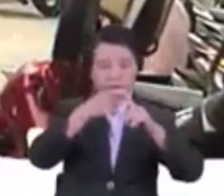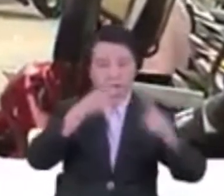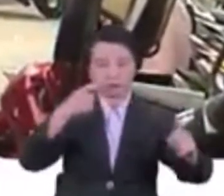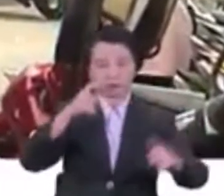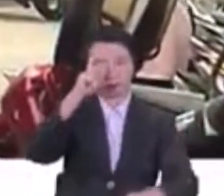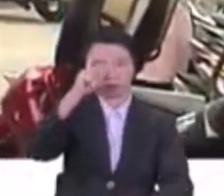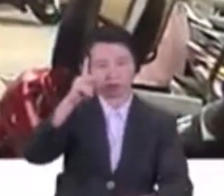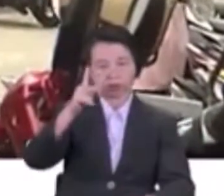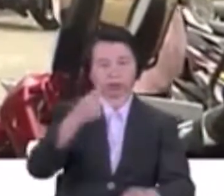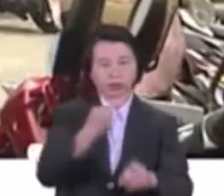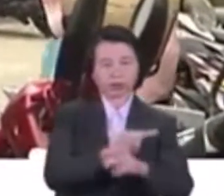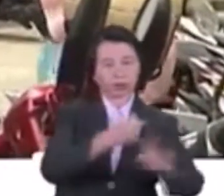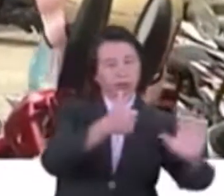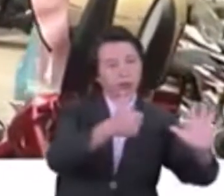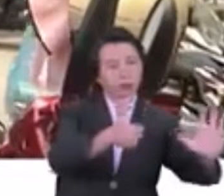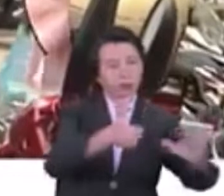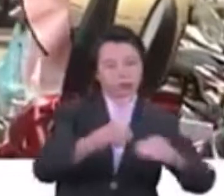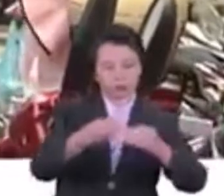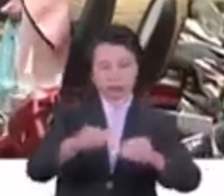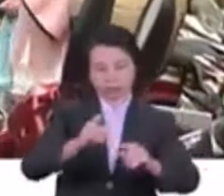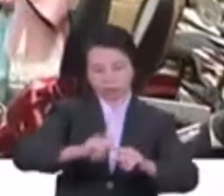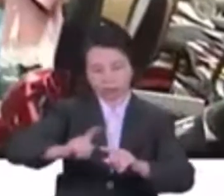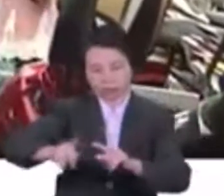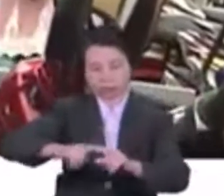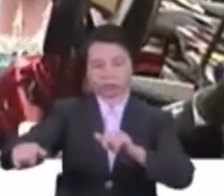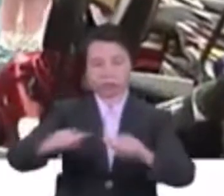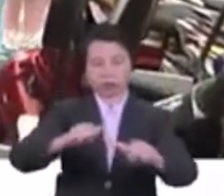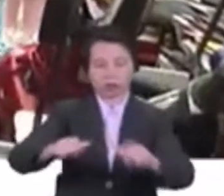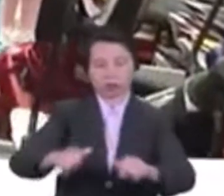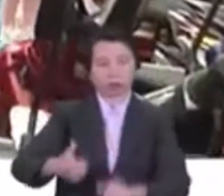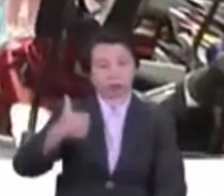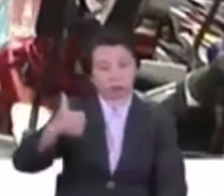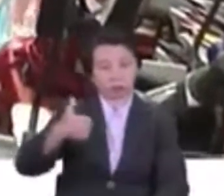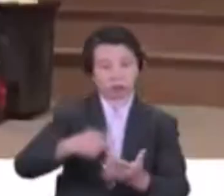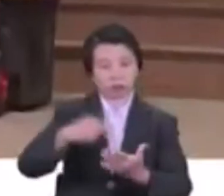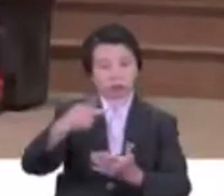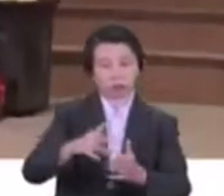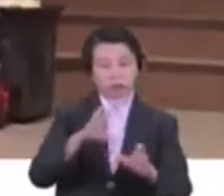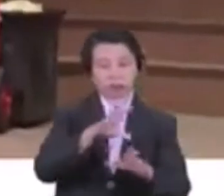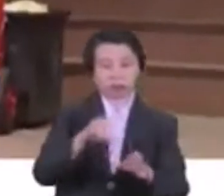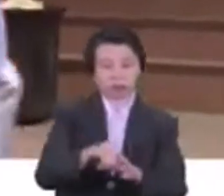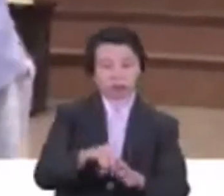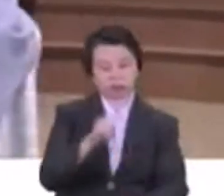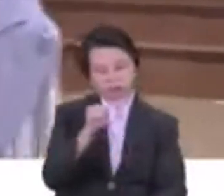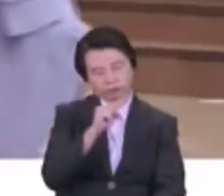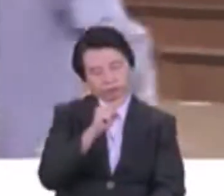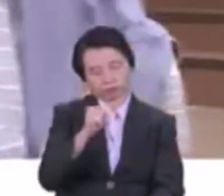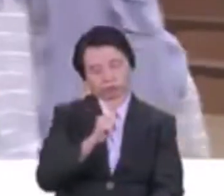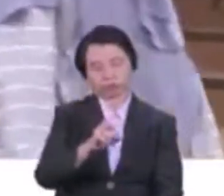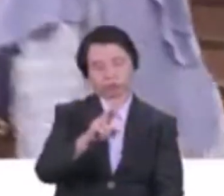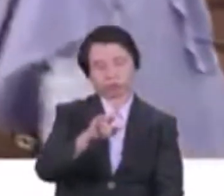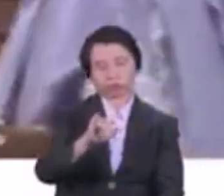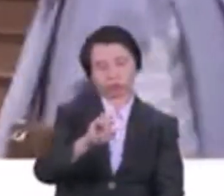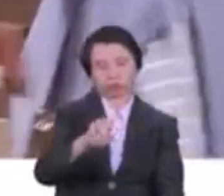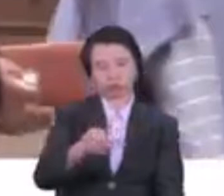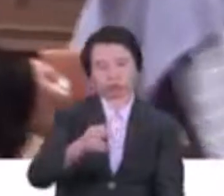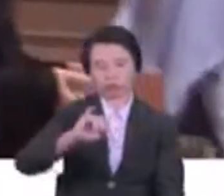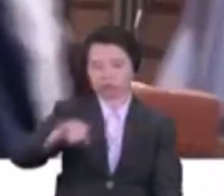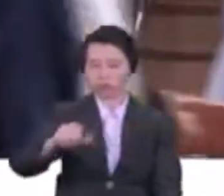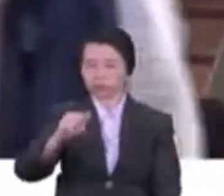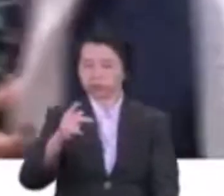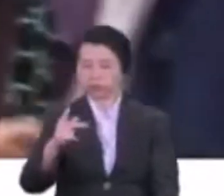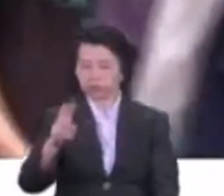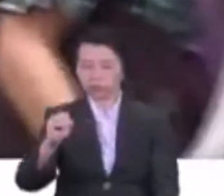Edisi ke-6 Jelajah itu menawarkan pelbagai aktiviti menarik termasuk persembahan kesenian Rioh X JAKM